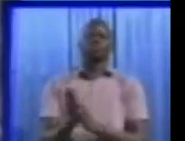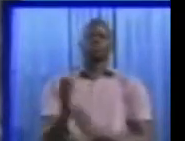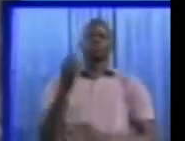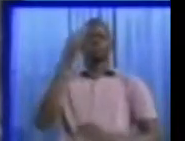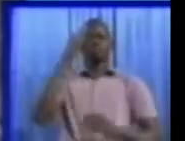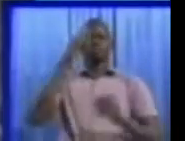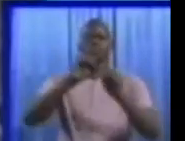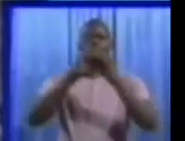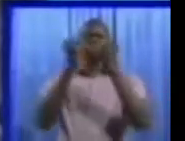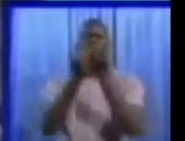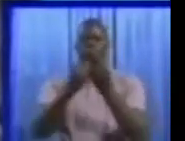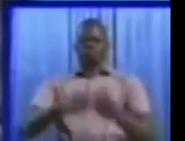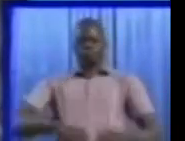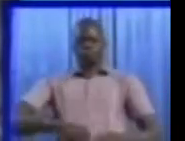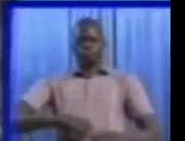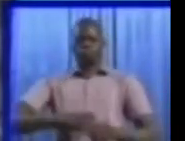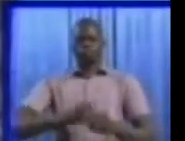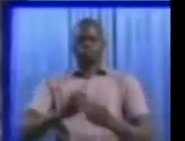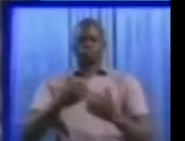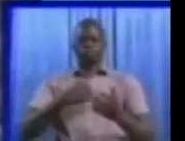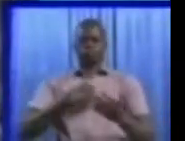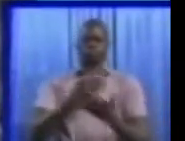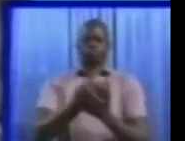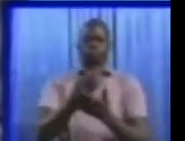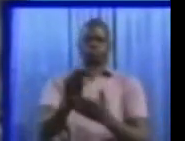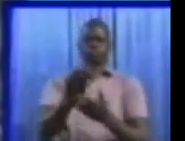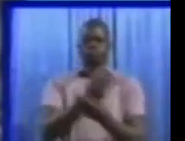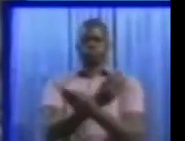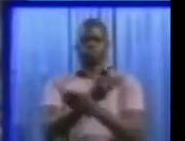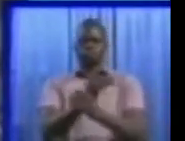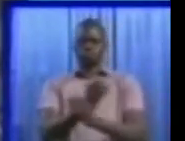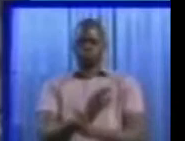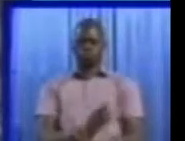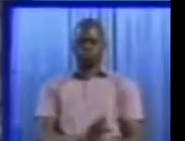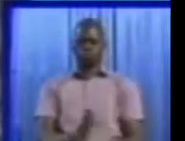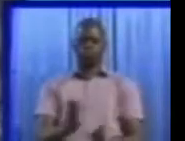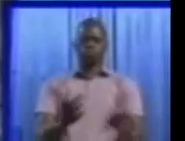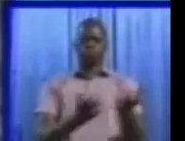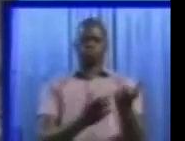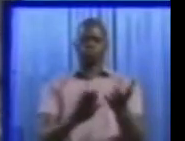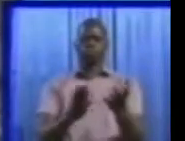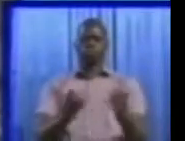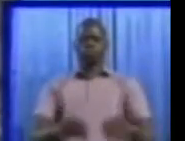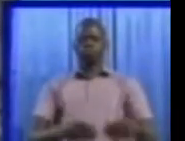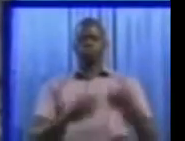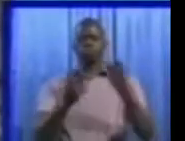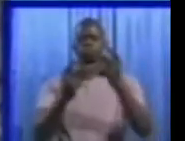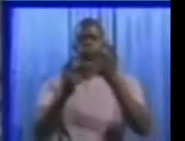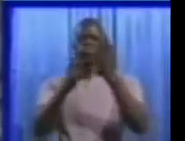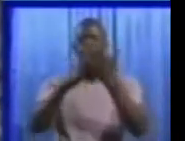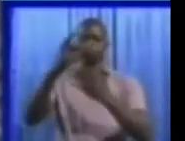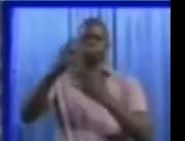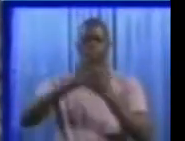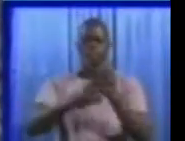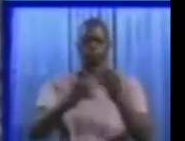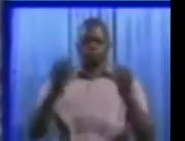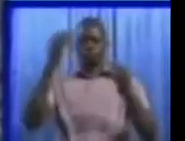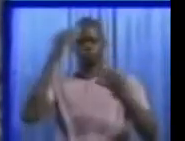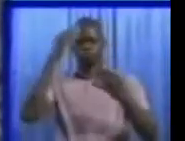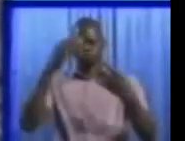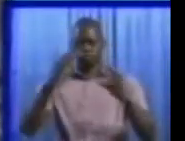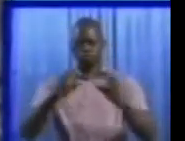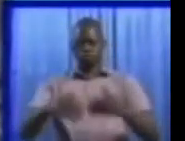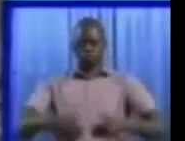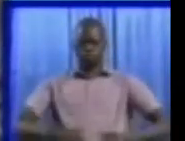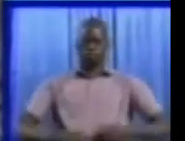Pour le secteur informel, en revanche, il y a des fonds disponibles qui n'attendent que des porteurs de projets. C'est ce que les ministres du Commerce et de la Jeunesse sont